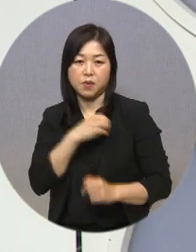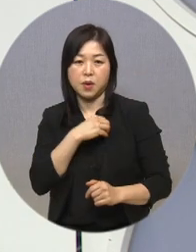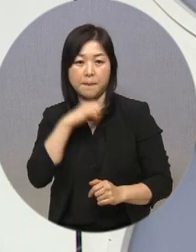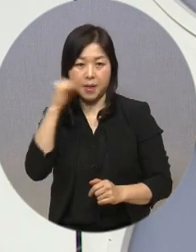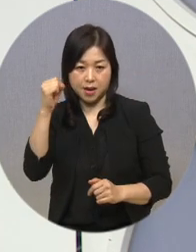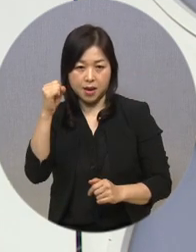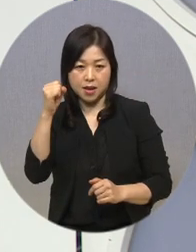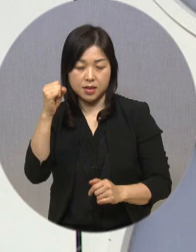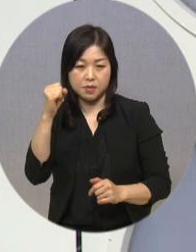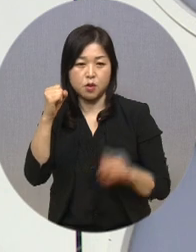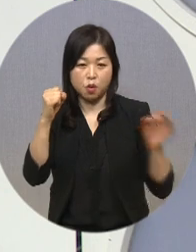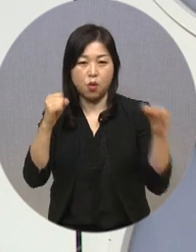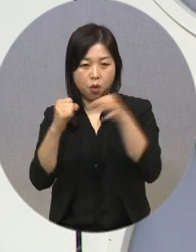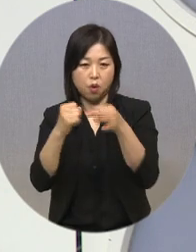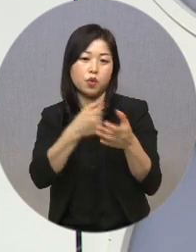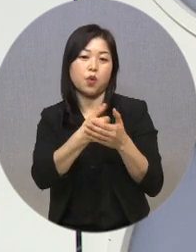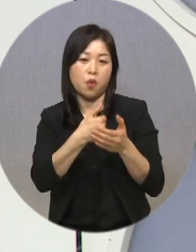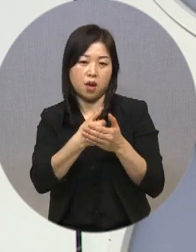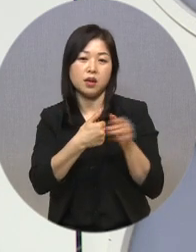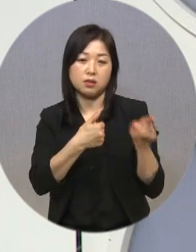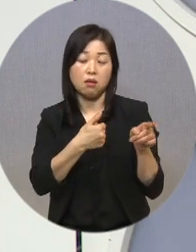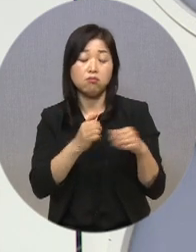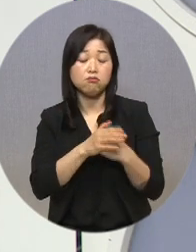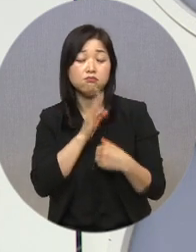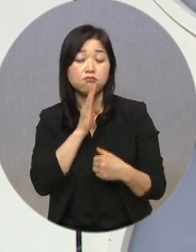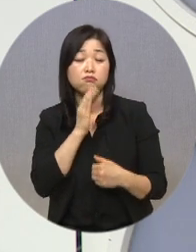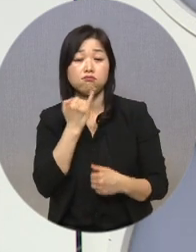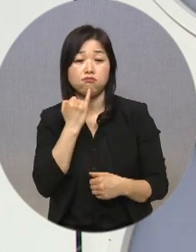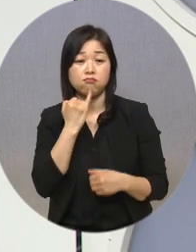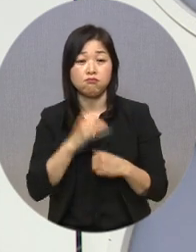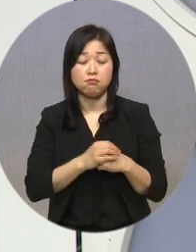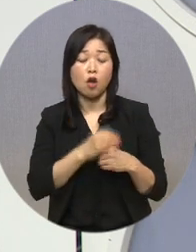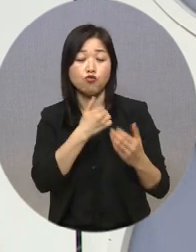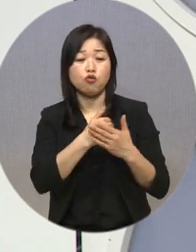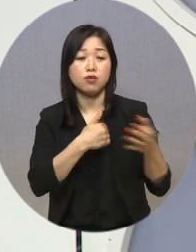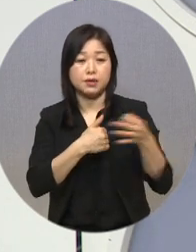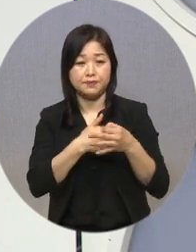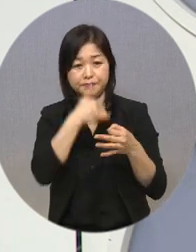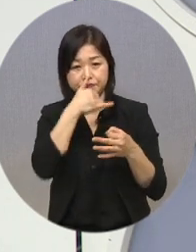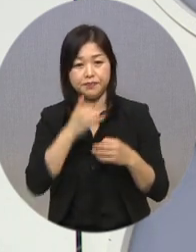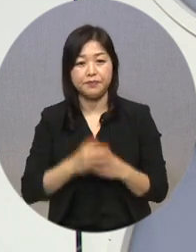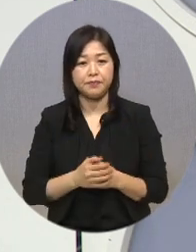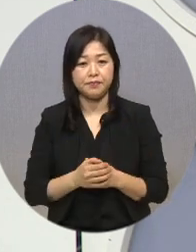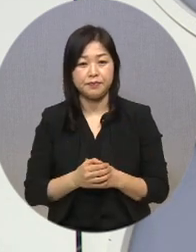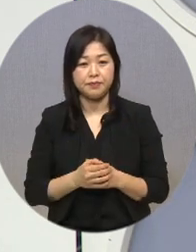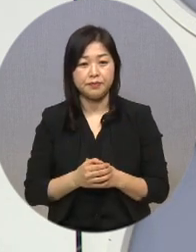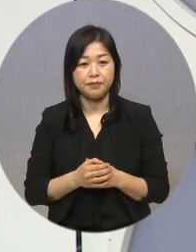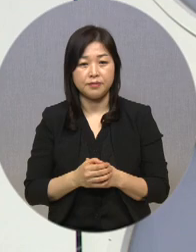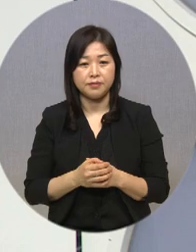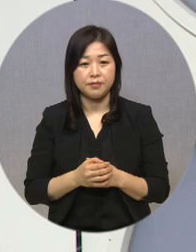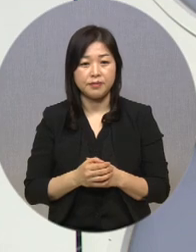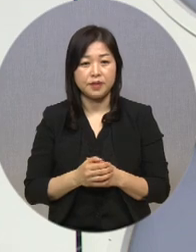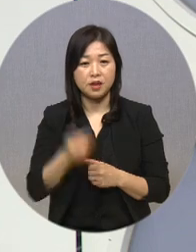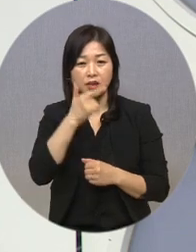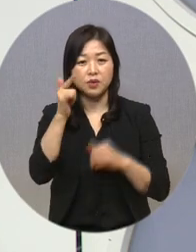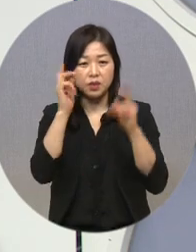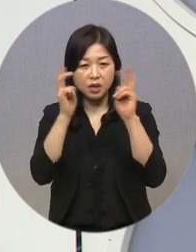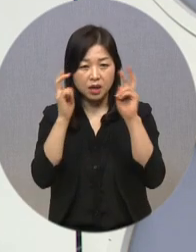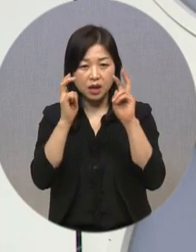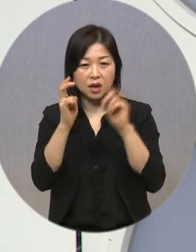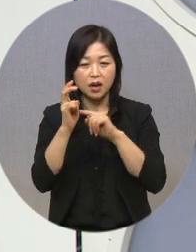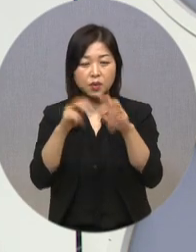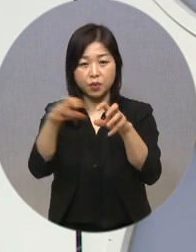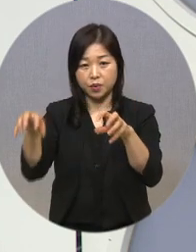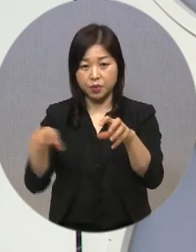좀 도와주자. 틀린 게 아니죠. 후원금. 후원금을. 그럼 어떻게 하느냐. 큰 회사 몇 개가